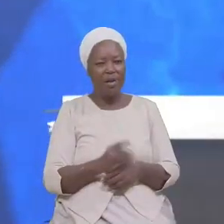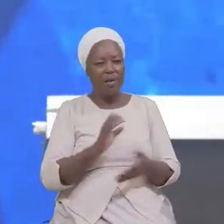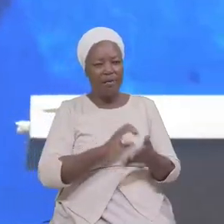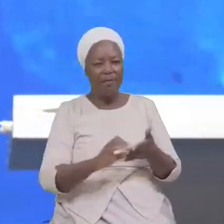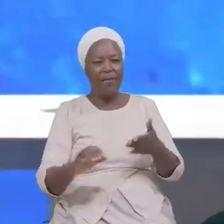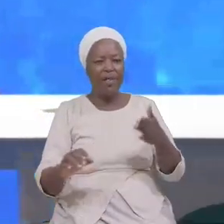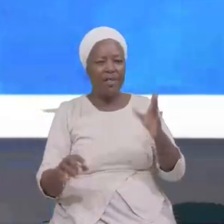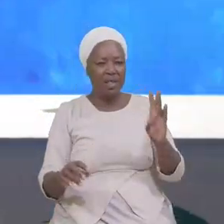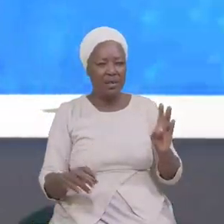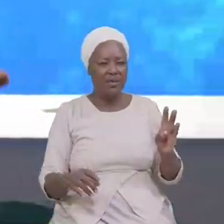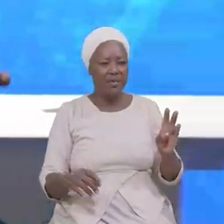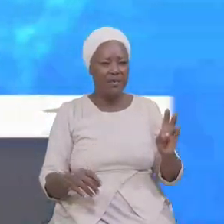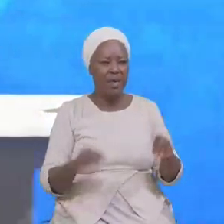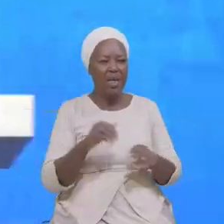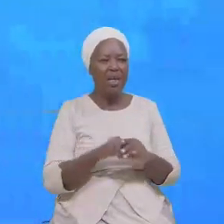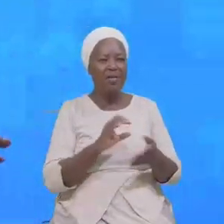Verset 7.